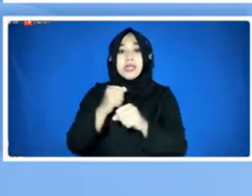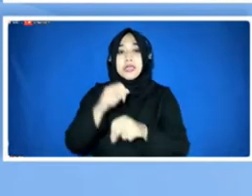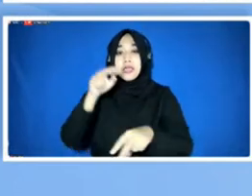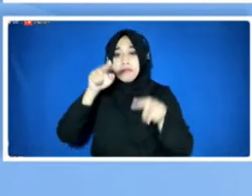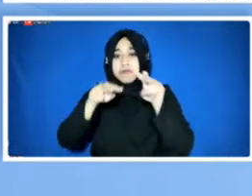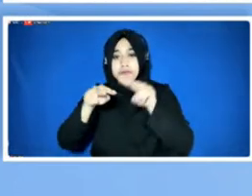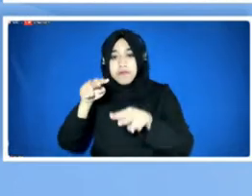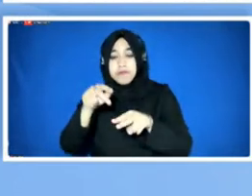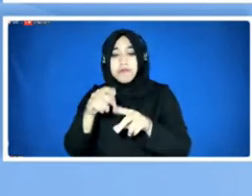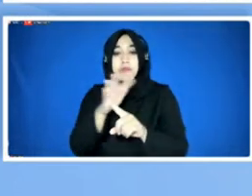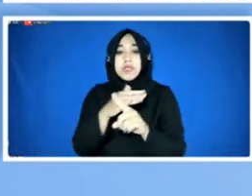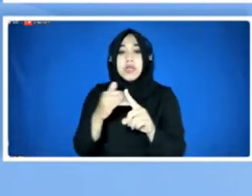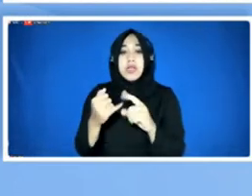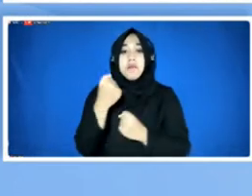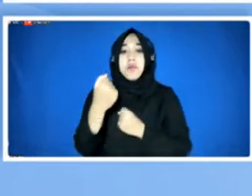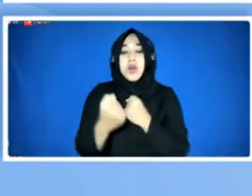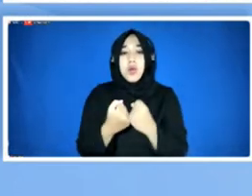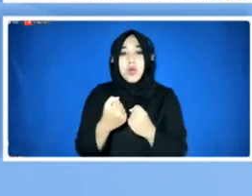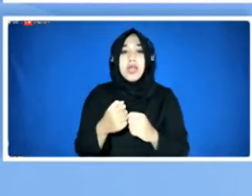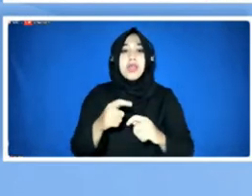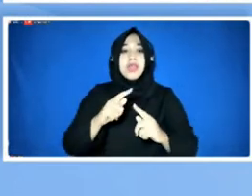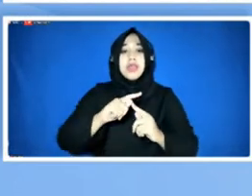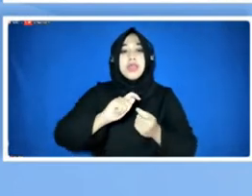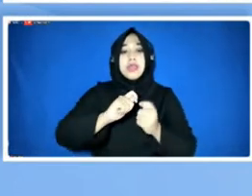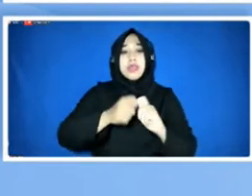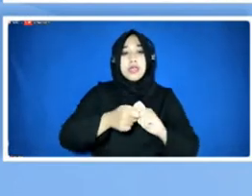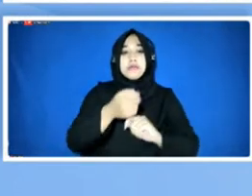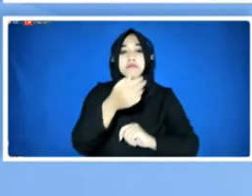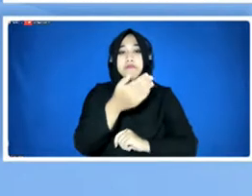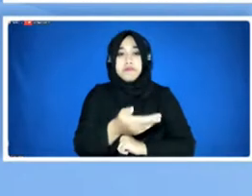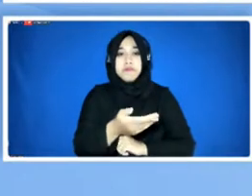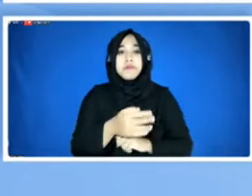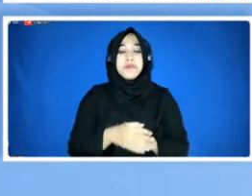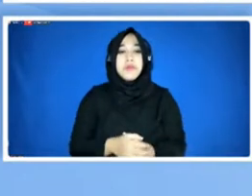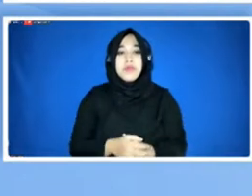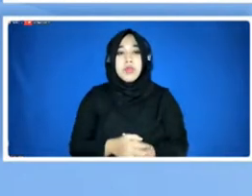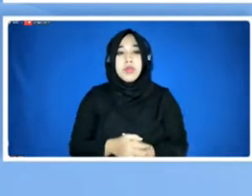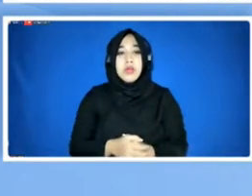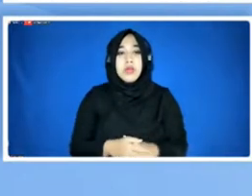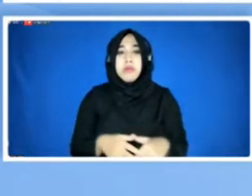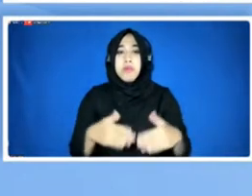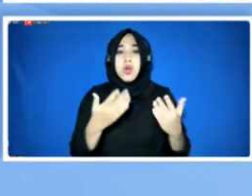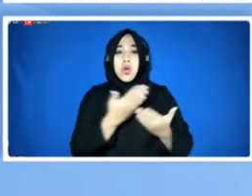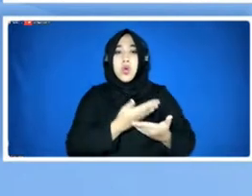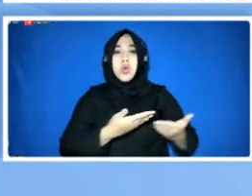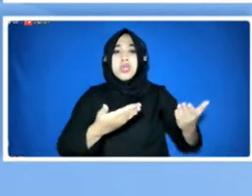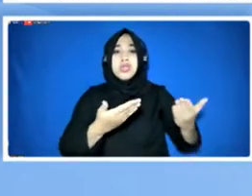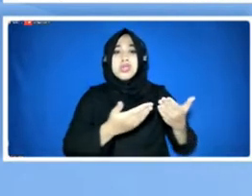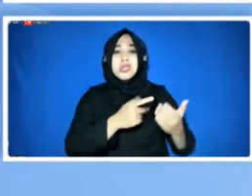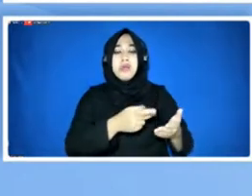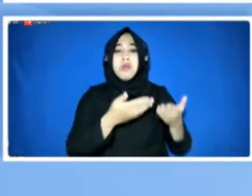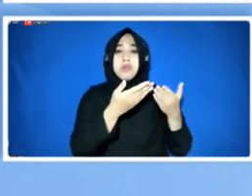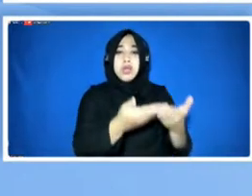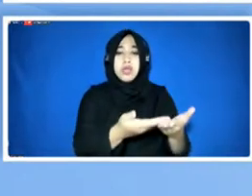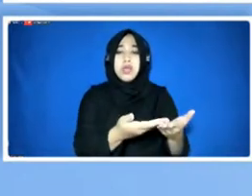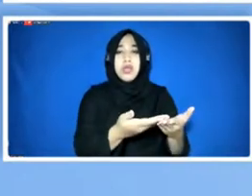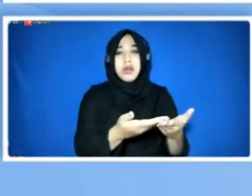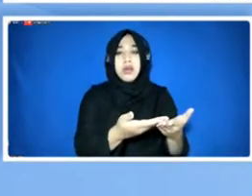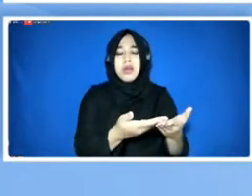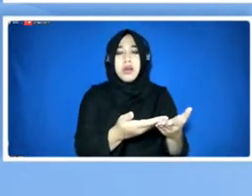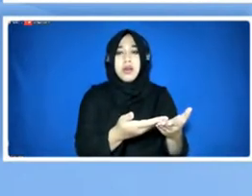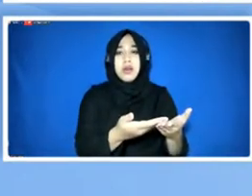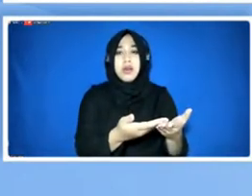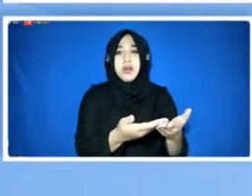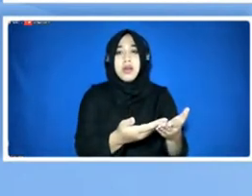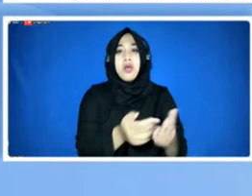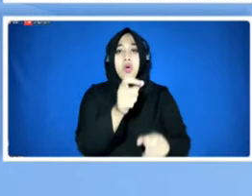lakukan dengan masyarakat yang melakukan task shifting. Task shifting adalah sebuah kondisi di mana kita memberikan kewenangan kita kepada orang